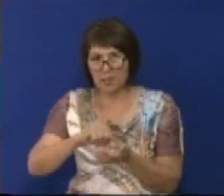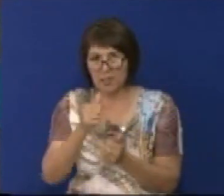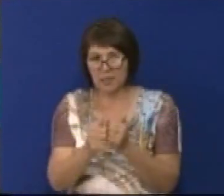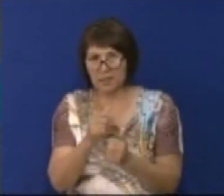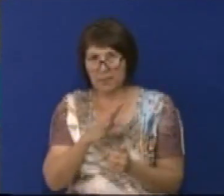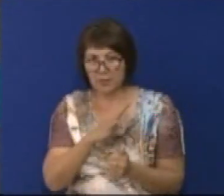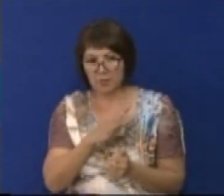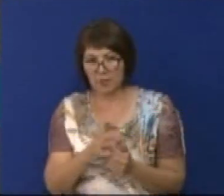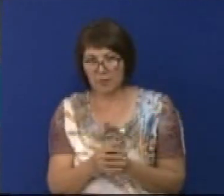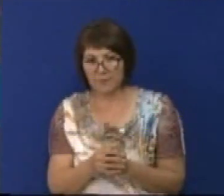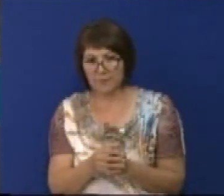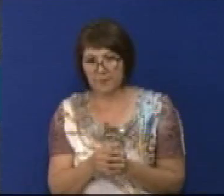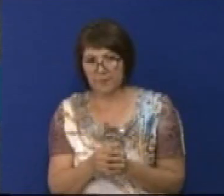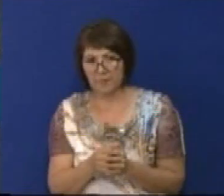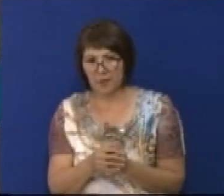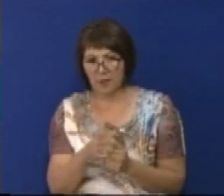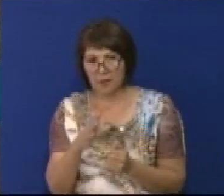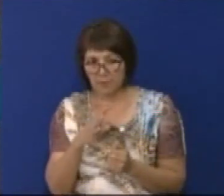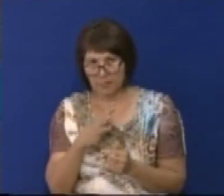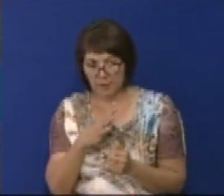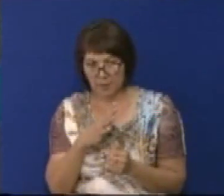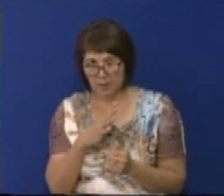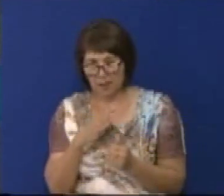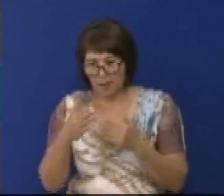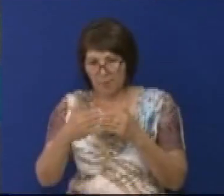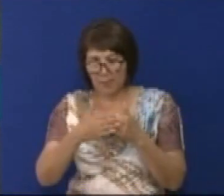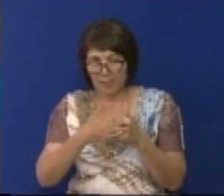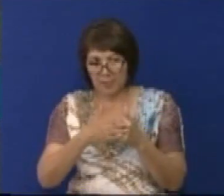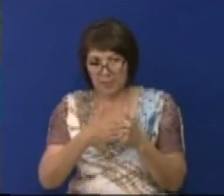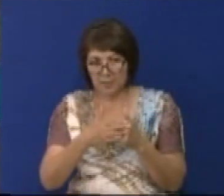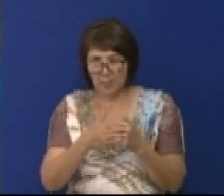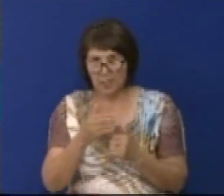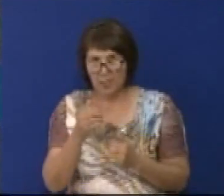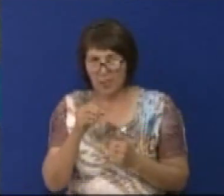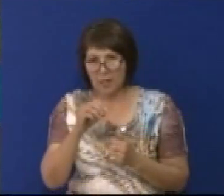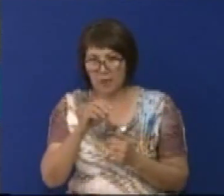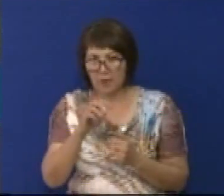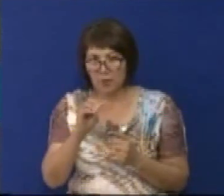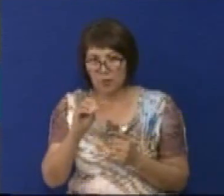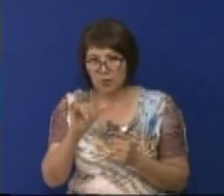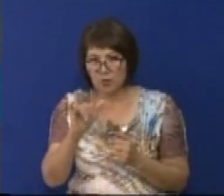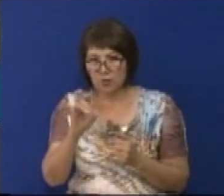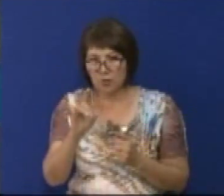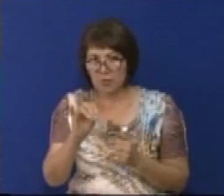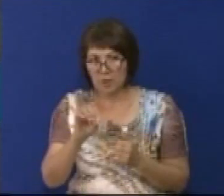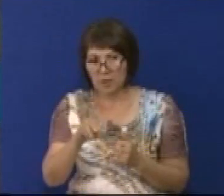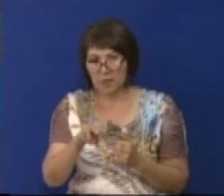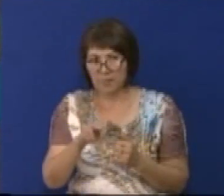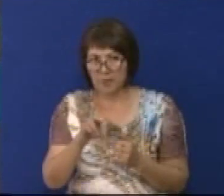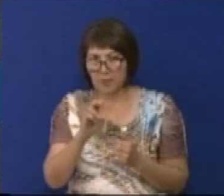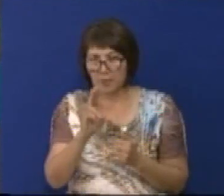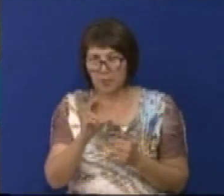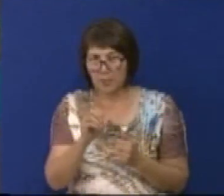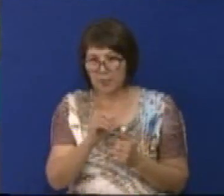по территории наших. Өзімізге жақын елдердің аумағын аралап жүгіріп келеміз, аудандармен шағын елді мекендерді де